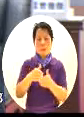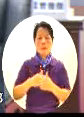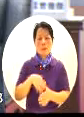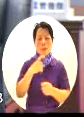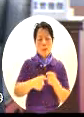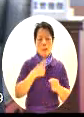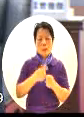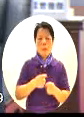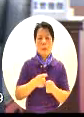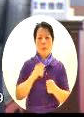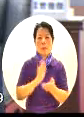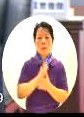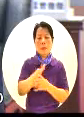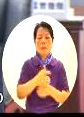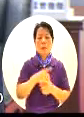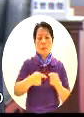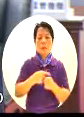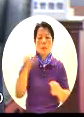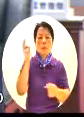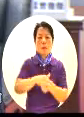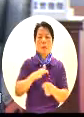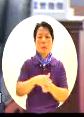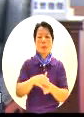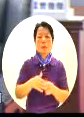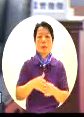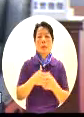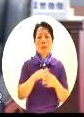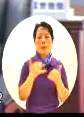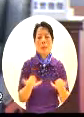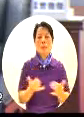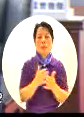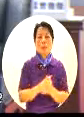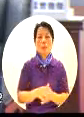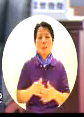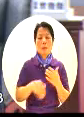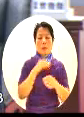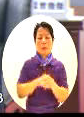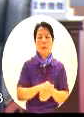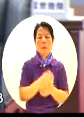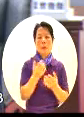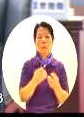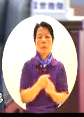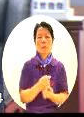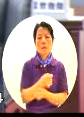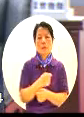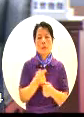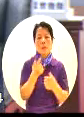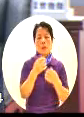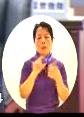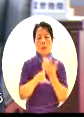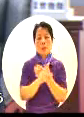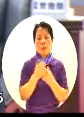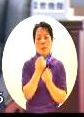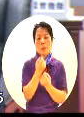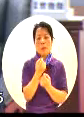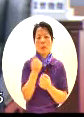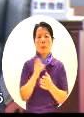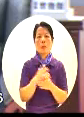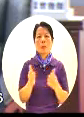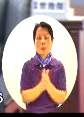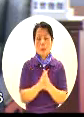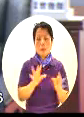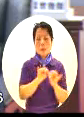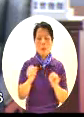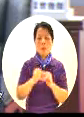10年后，我们一年的补助金额大概成为个位数了。我们希望朝这个方向，土地的部